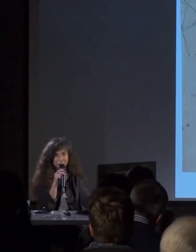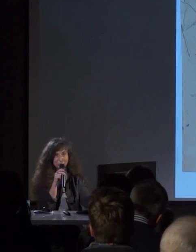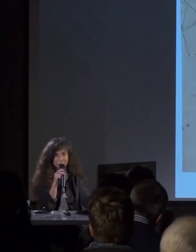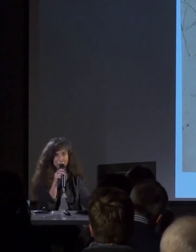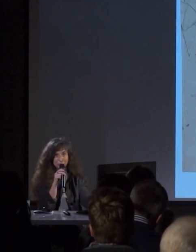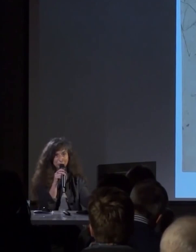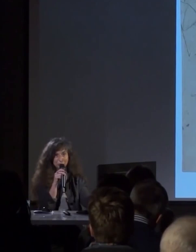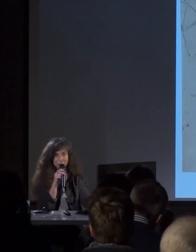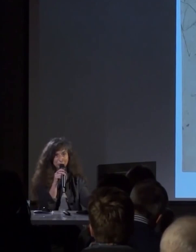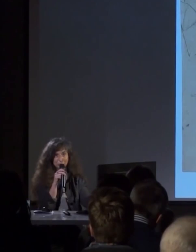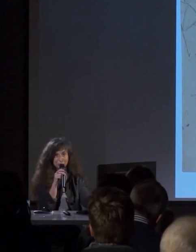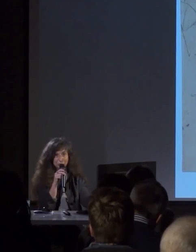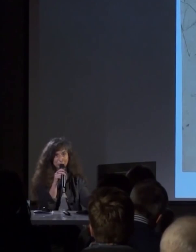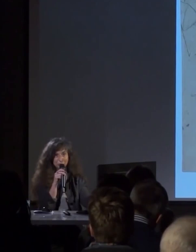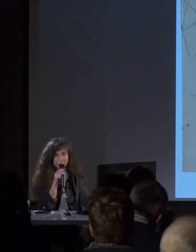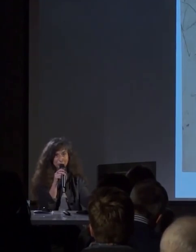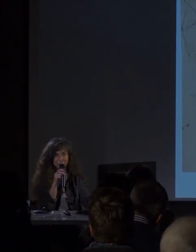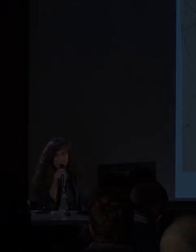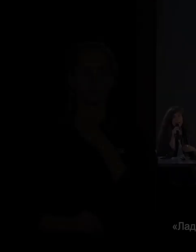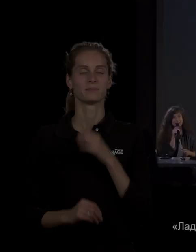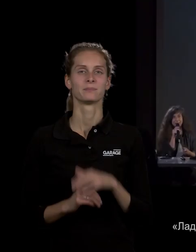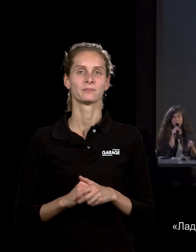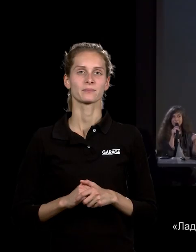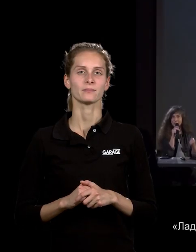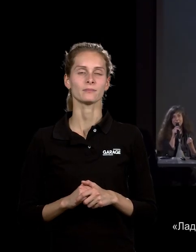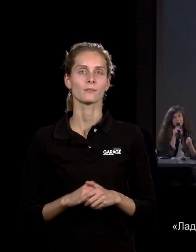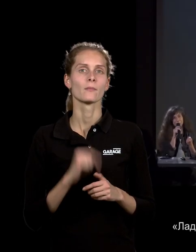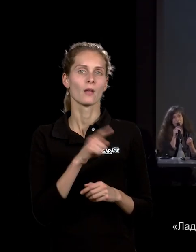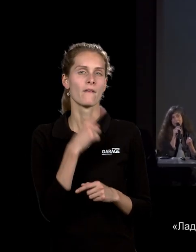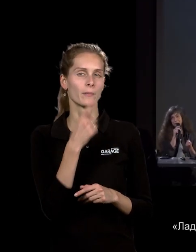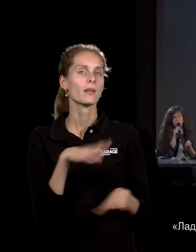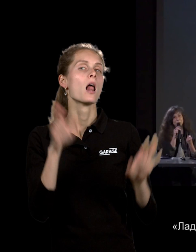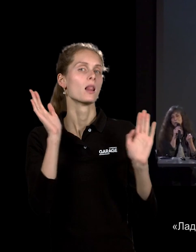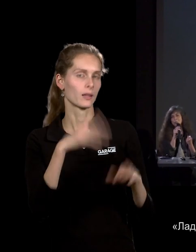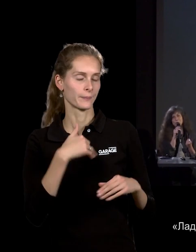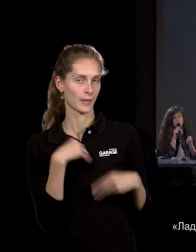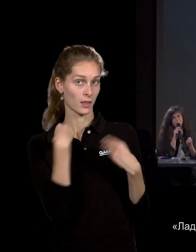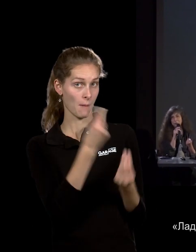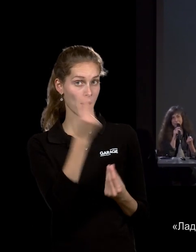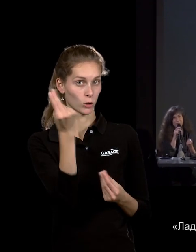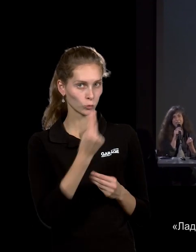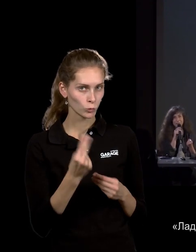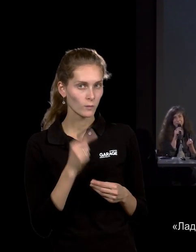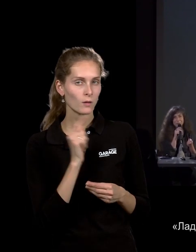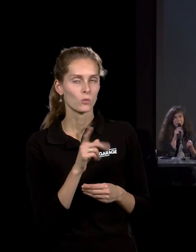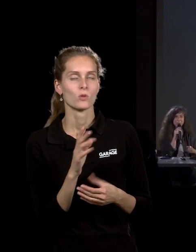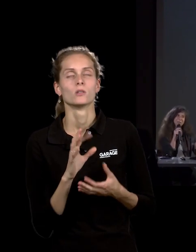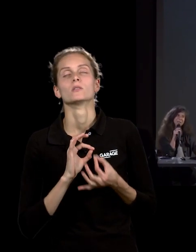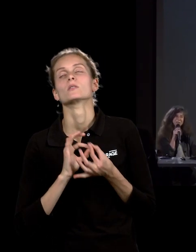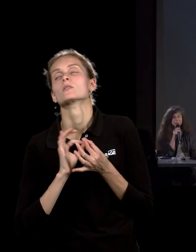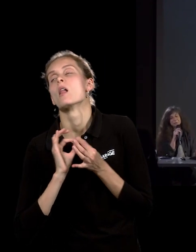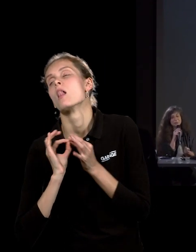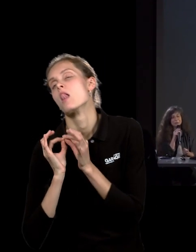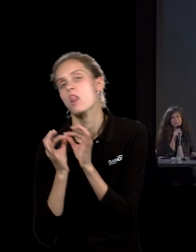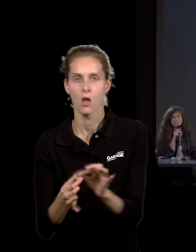белил с голубым и рыжим оттенками. И он говорит, ладно, я тебе дам рисунок, который тебе будет очень сложно стереть. Потому что там